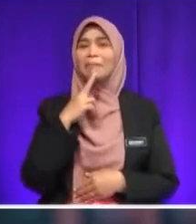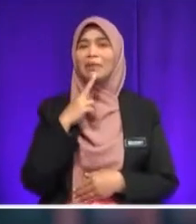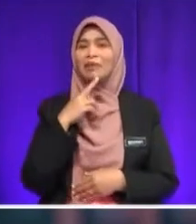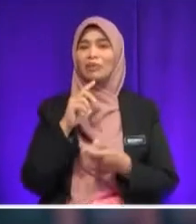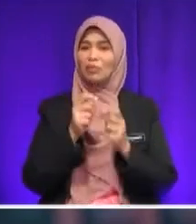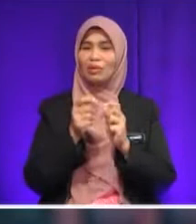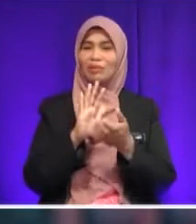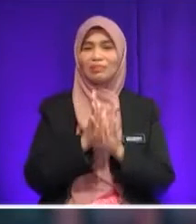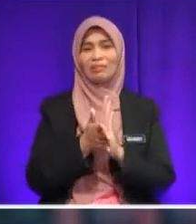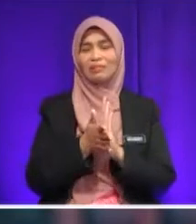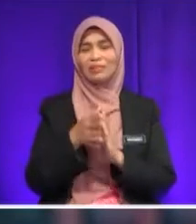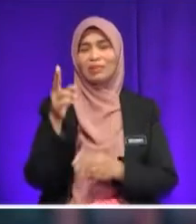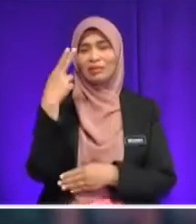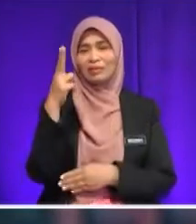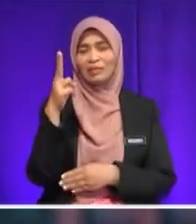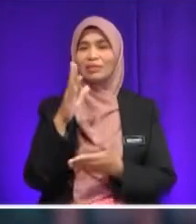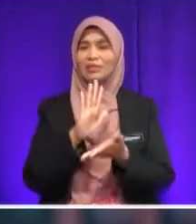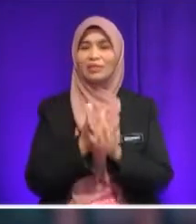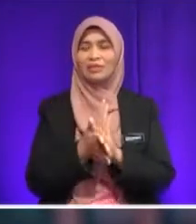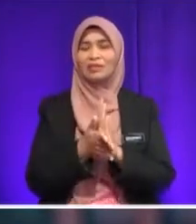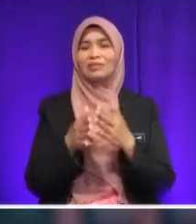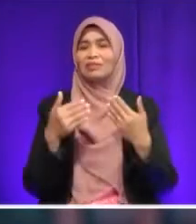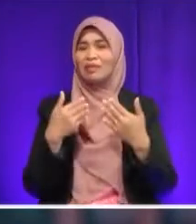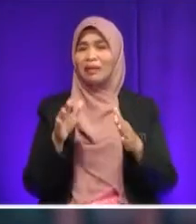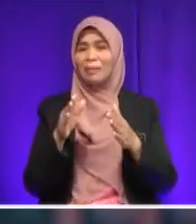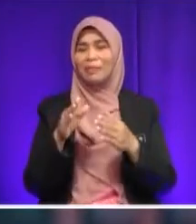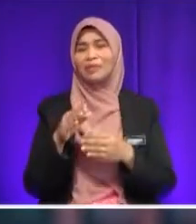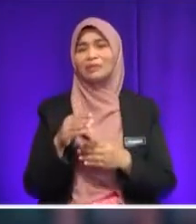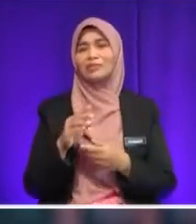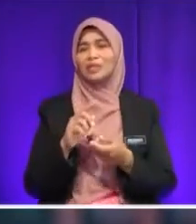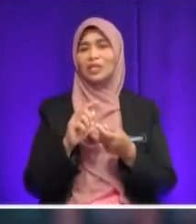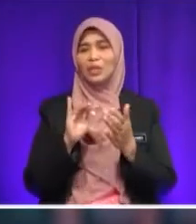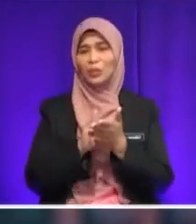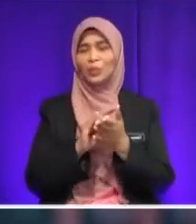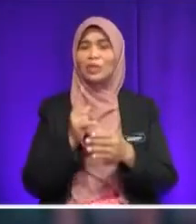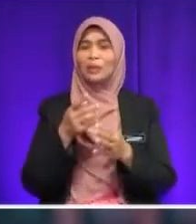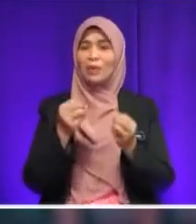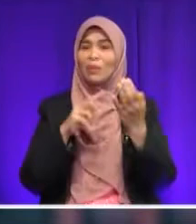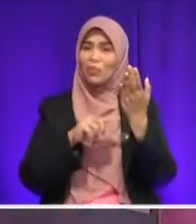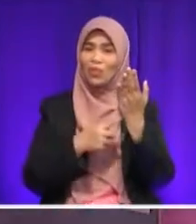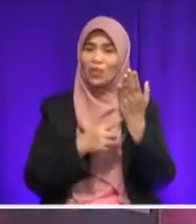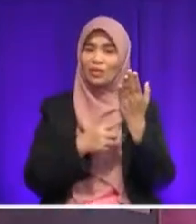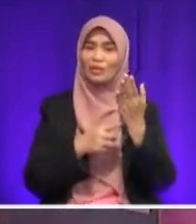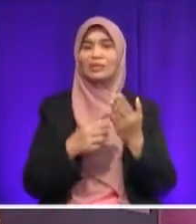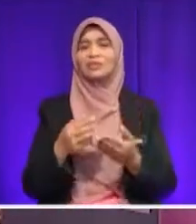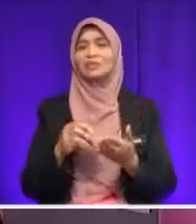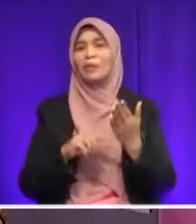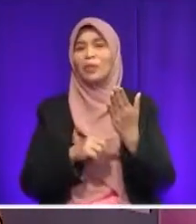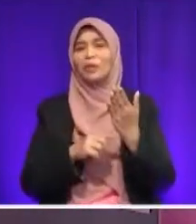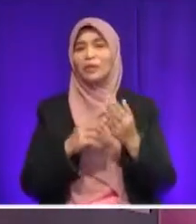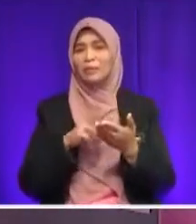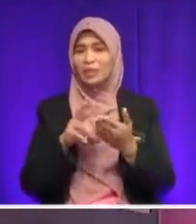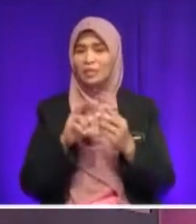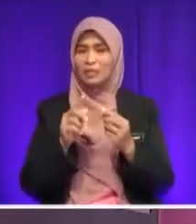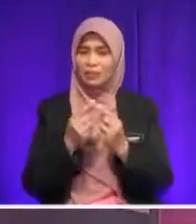juga kita dalam membaca al-quran lepas kita waqaf kita enak memulihkan semula bacaan Hai itulah pembuatan itulah memulihkan baca